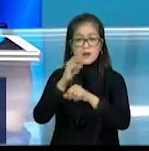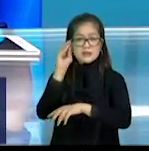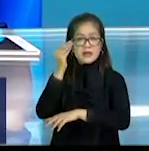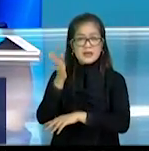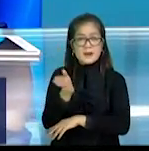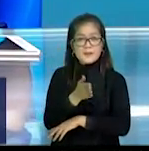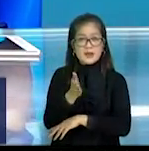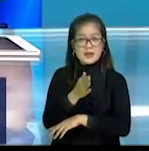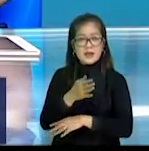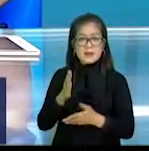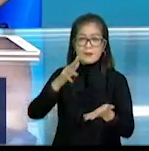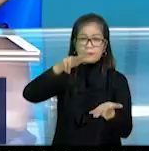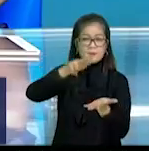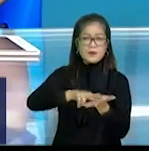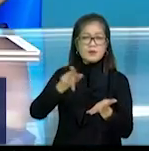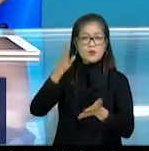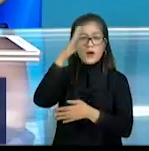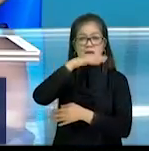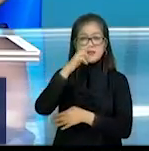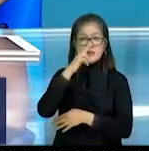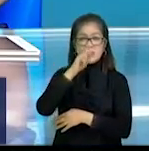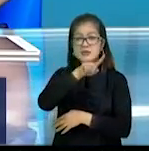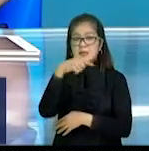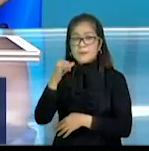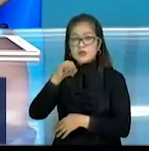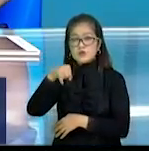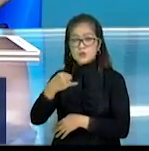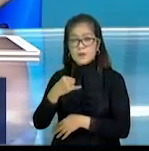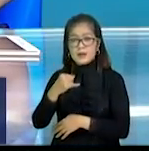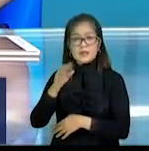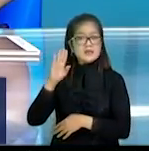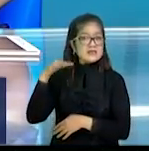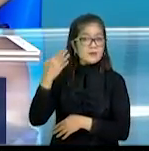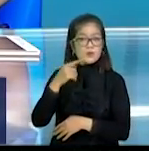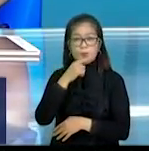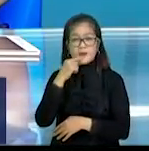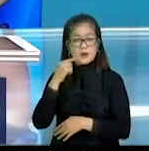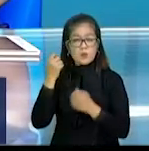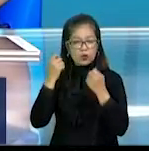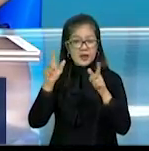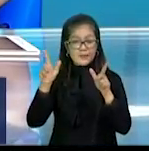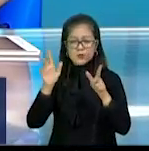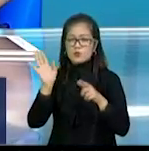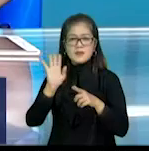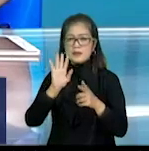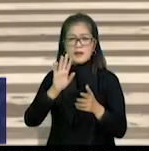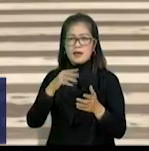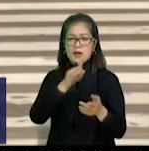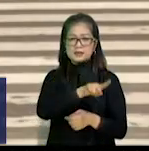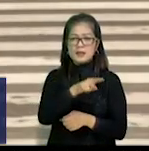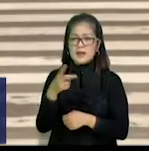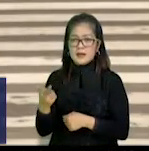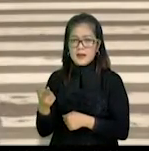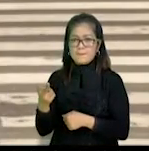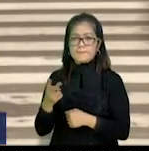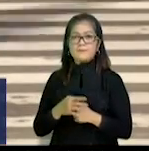hanya berlaku dari hari Senin hingga Jumat tidak berlaku pada hari sabtu minggu atau hari libur nasional Hai pemirsa hari